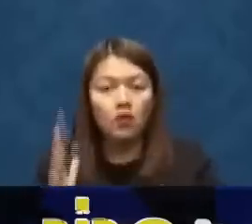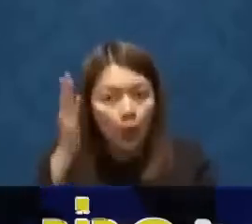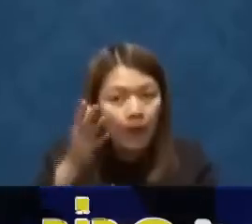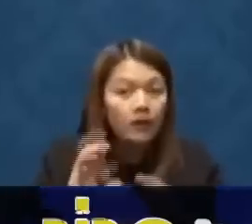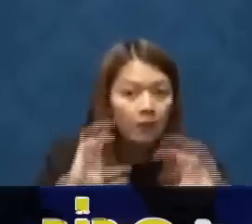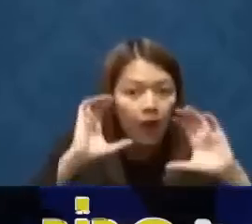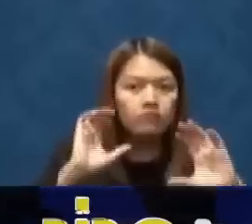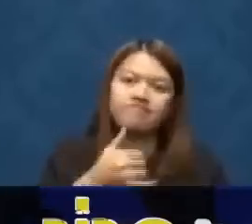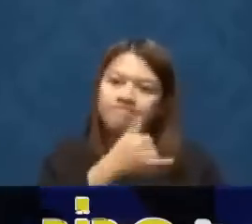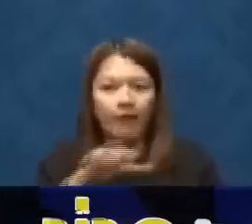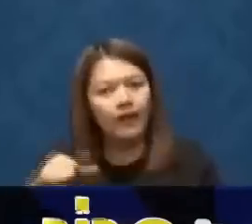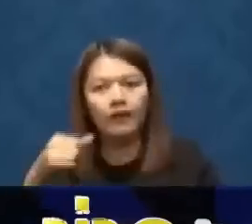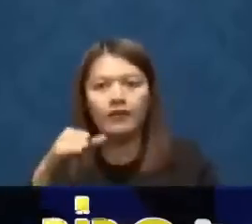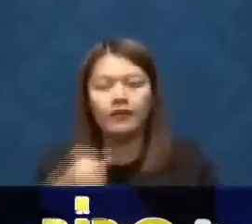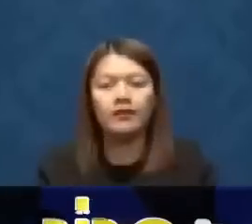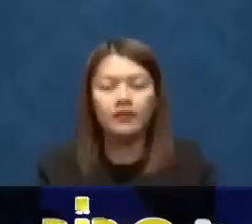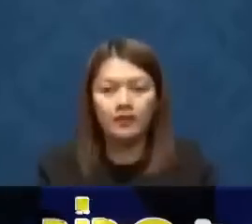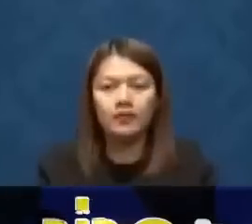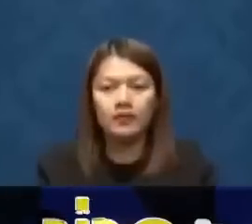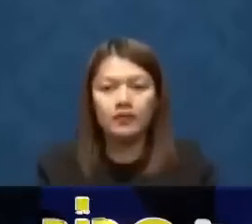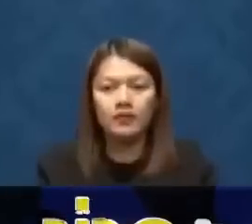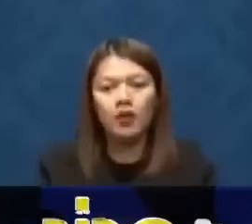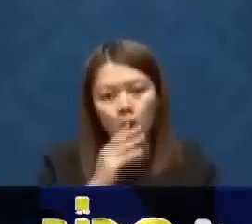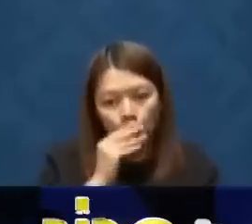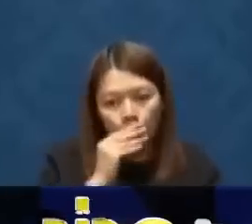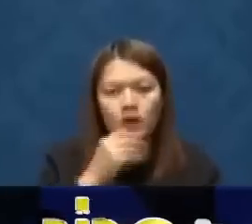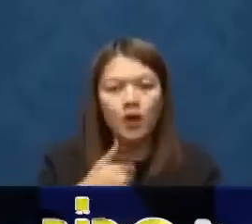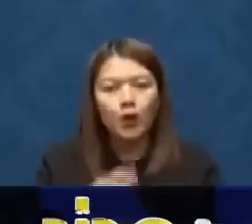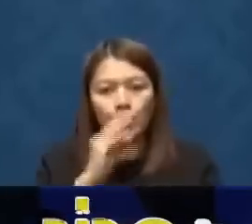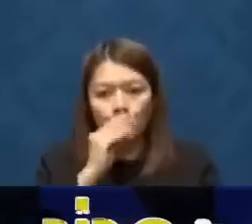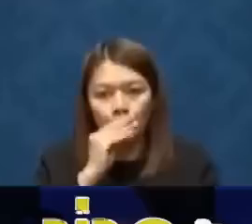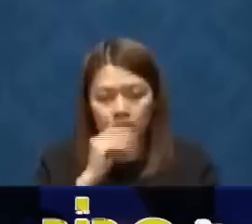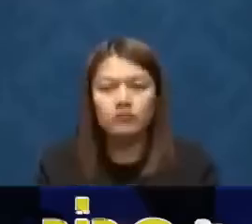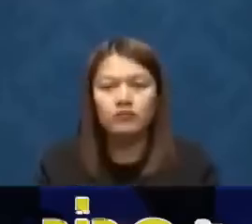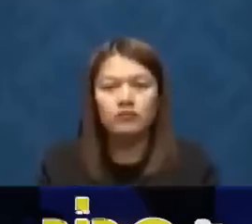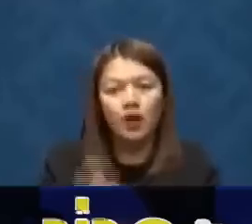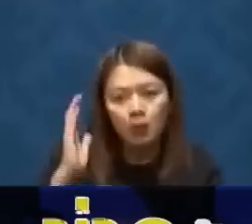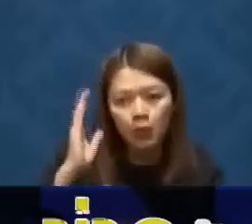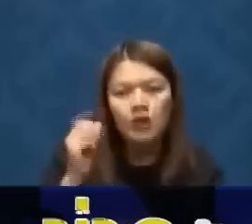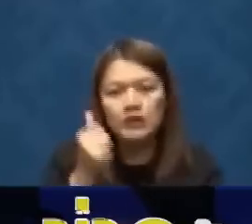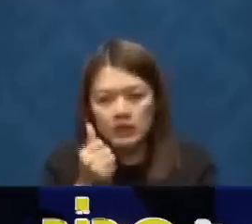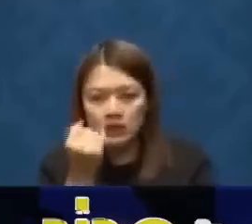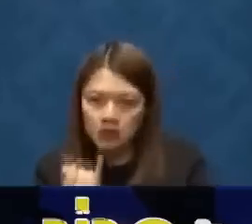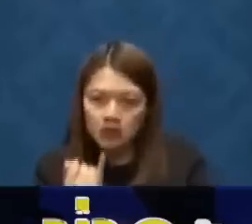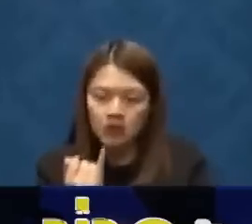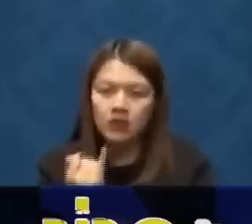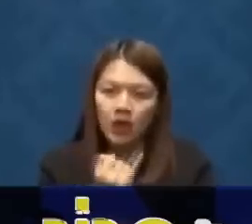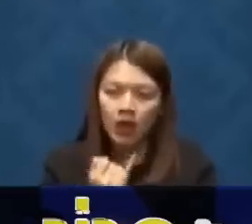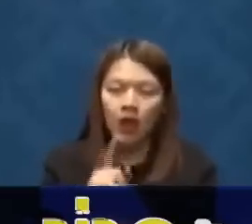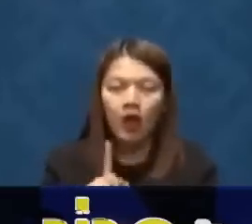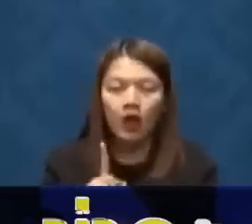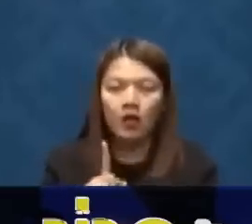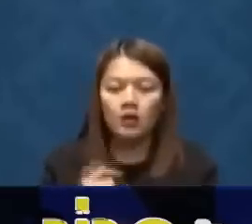นั้นสิ่งสำคัญก็คือว่าเราพูดอะไรไปว่าไม่ดีวัน